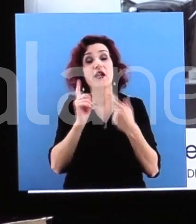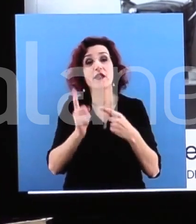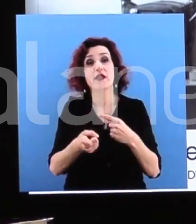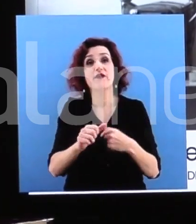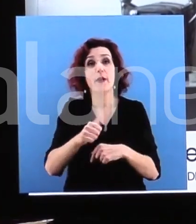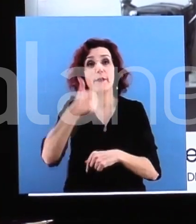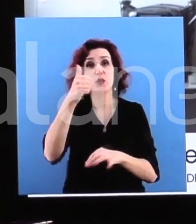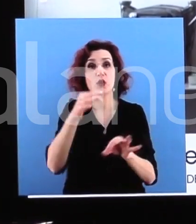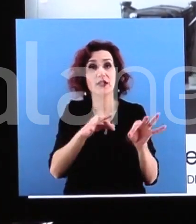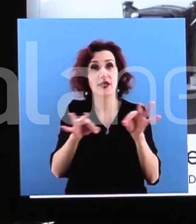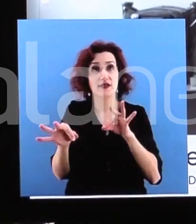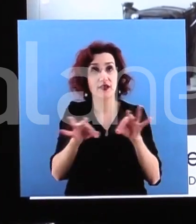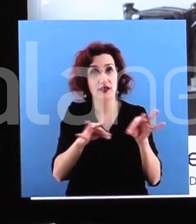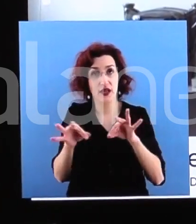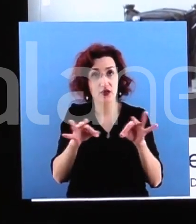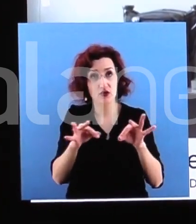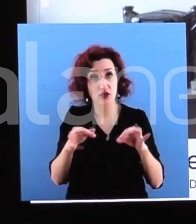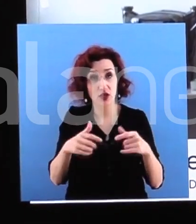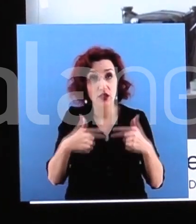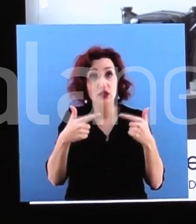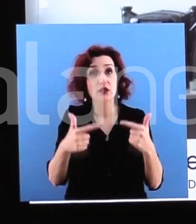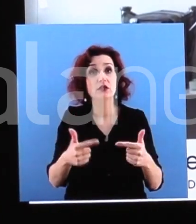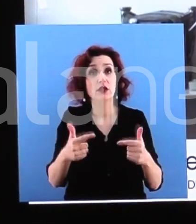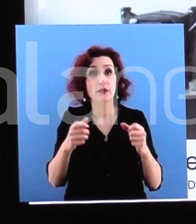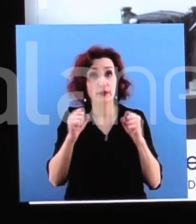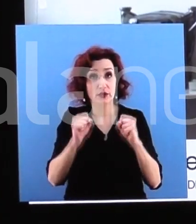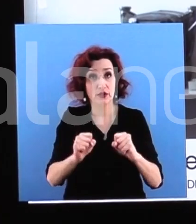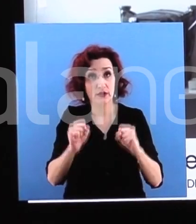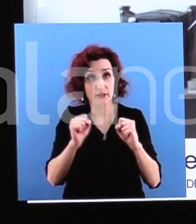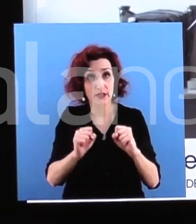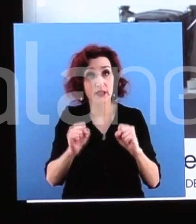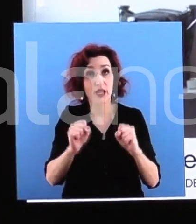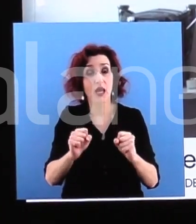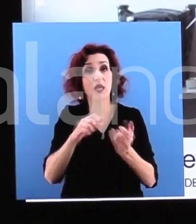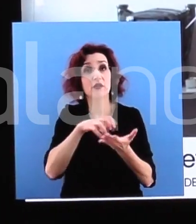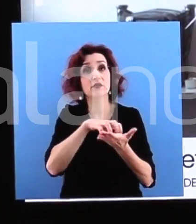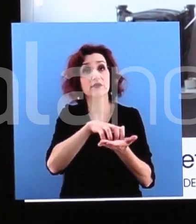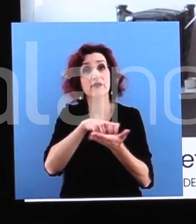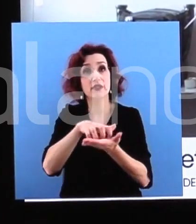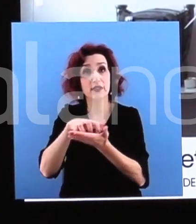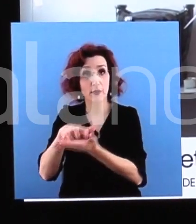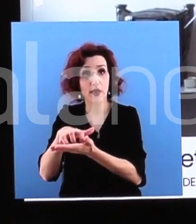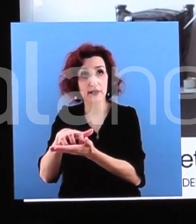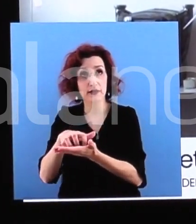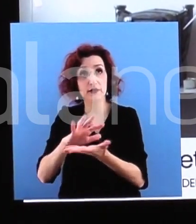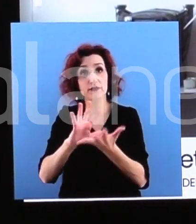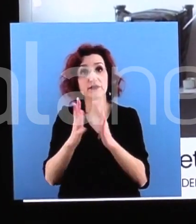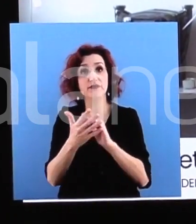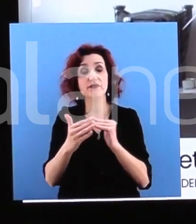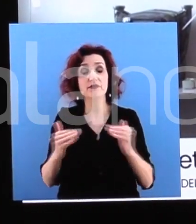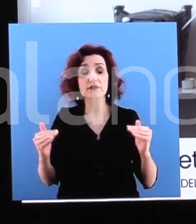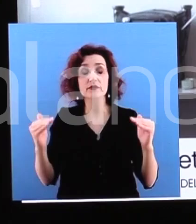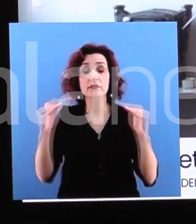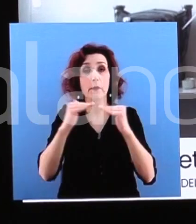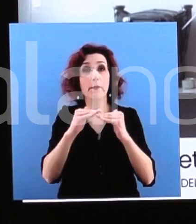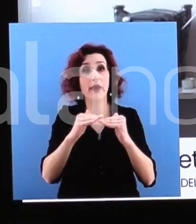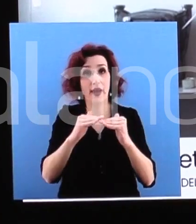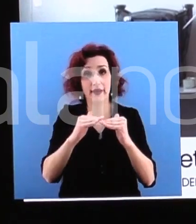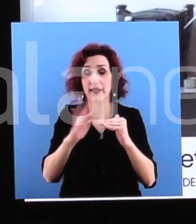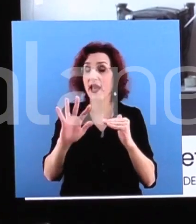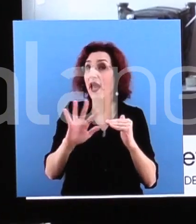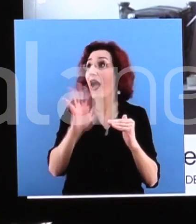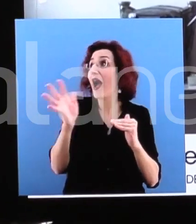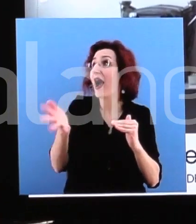consentendo di considerare tali tali investimenti al pari degli altri richiesti dal dall'emergenza